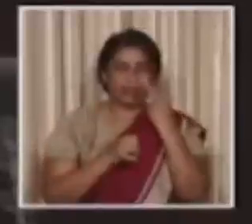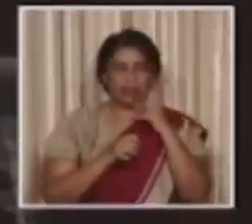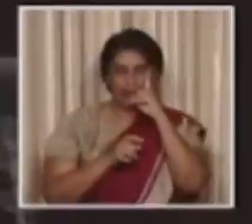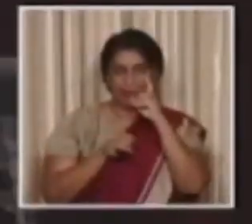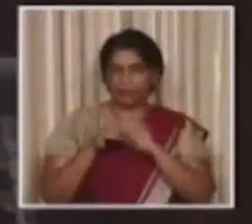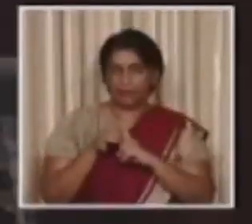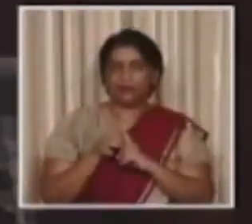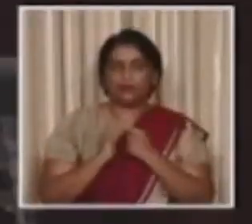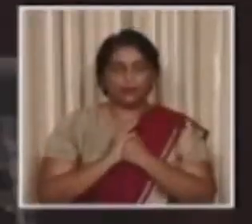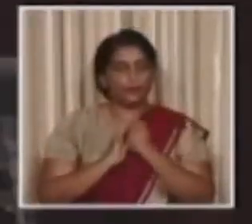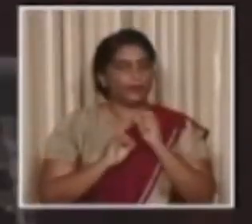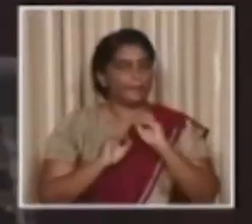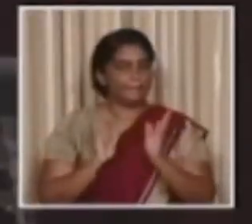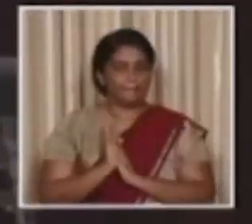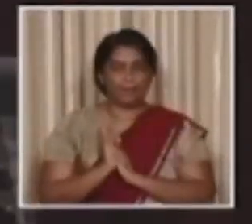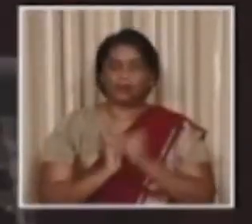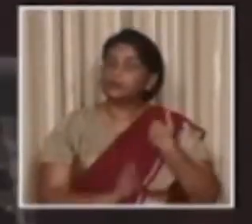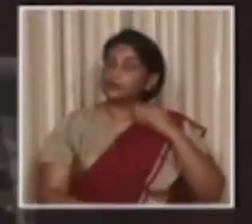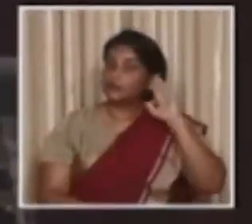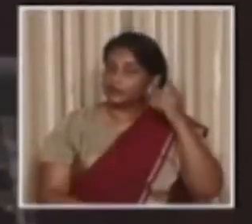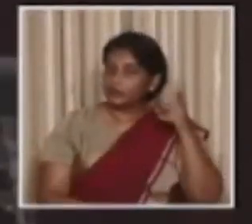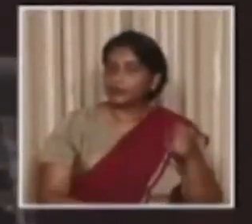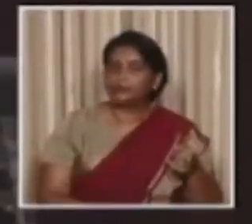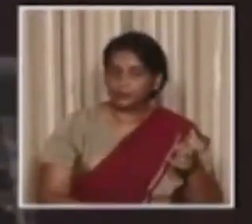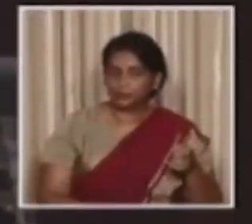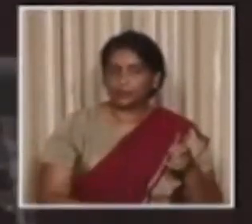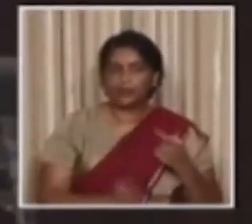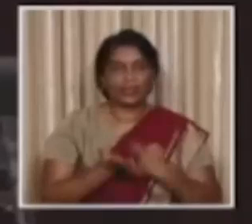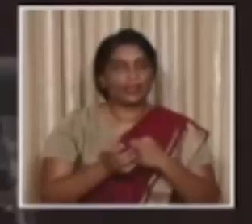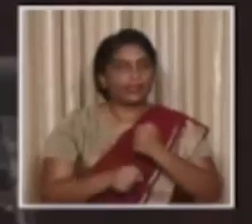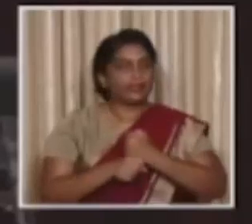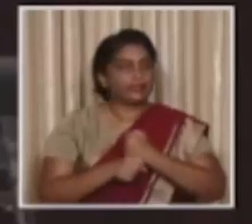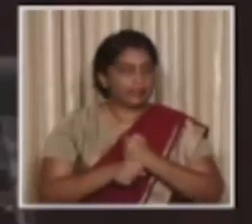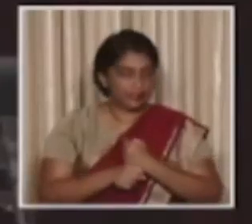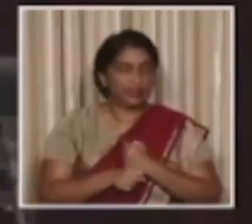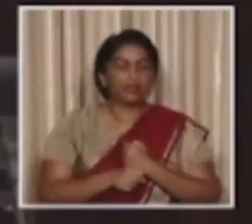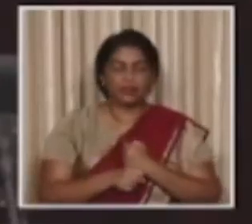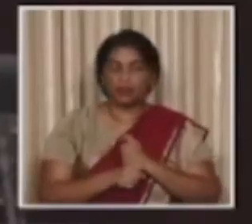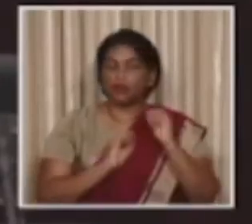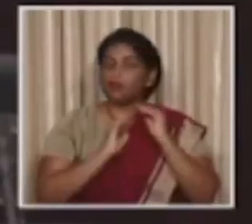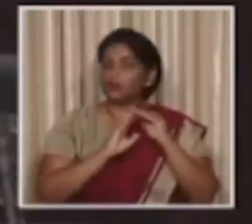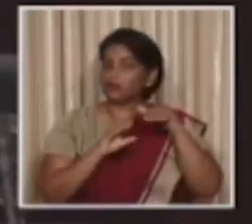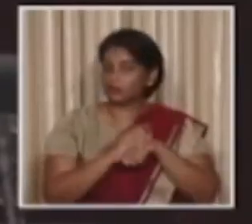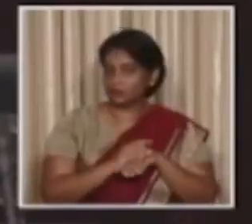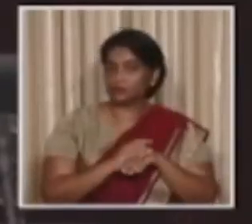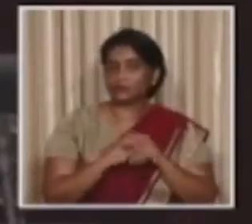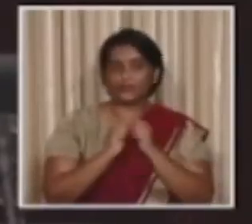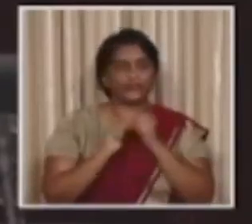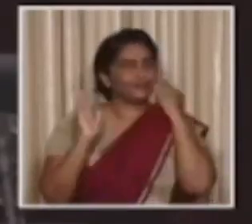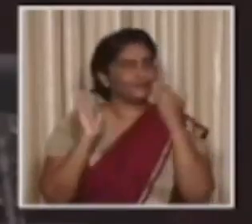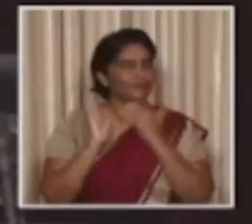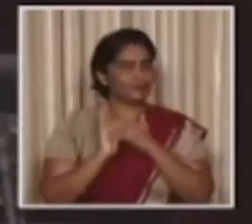ගරු අගමැතිතුමනි, විශේෂයෙන්ම මේ රීස්ටාර් ජෙනරාල් කාර්යාලයේ මේ ක්‍රියාමාර්ග වැඩකටයුතු